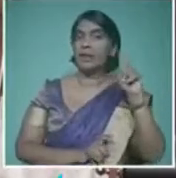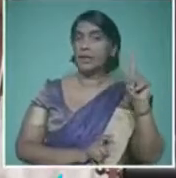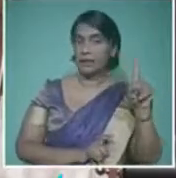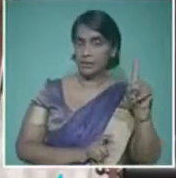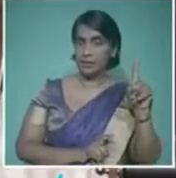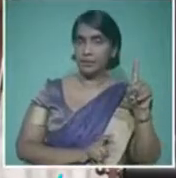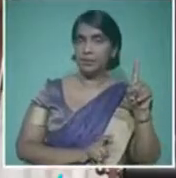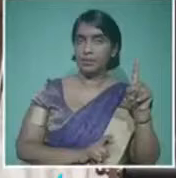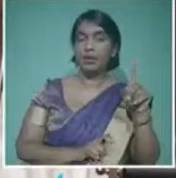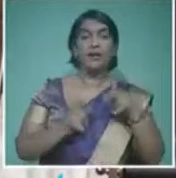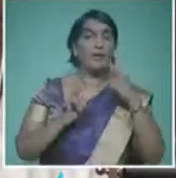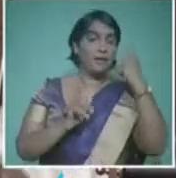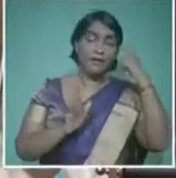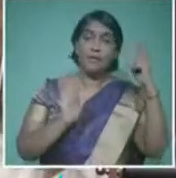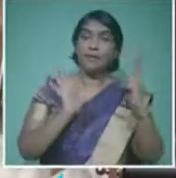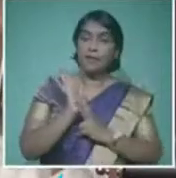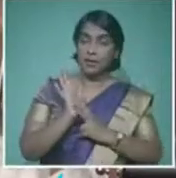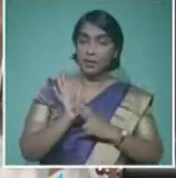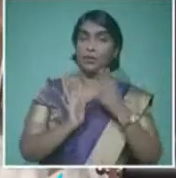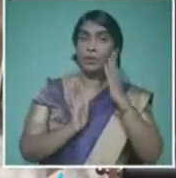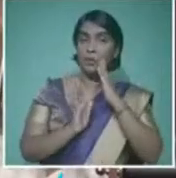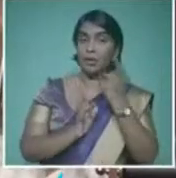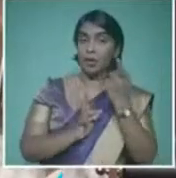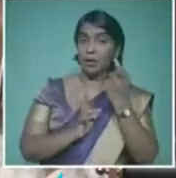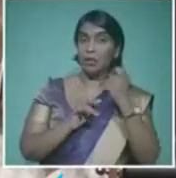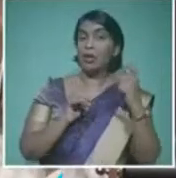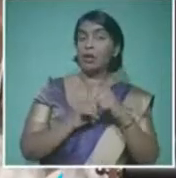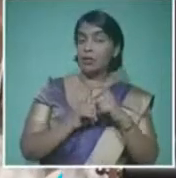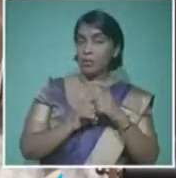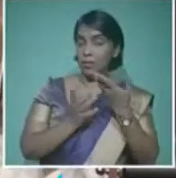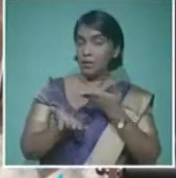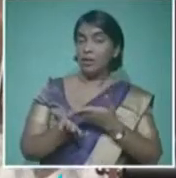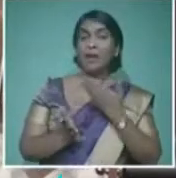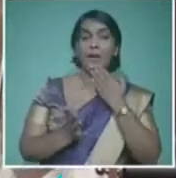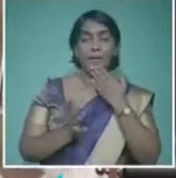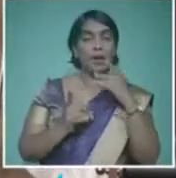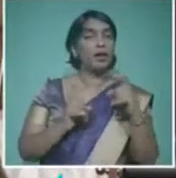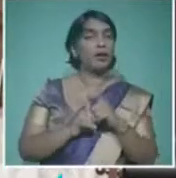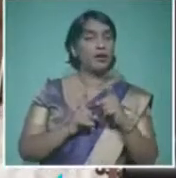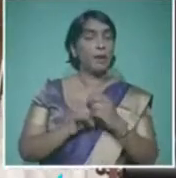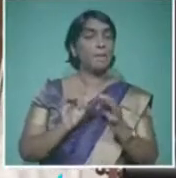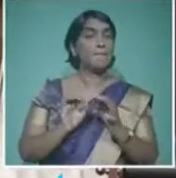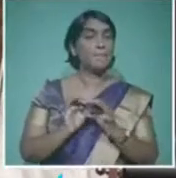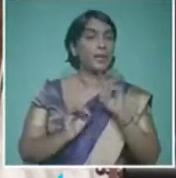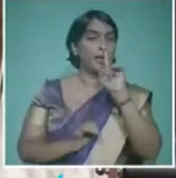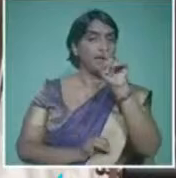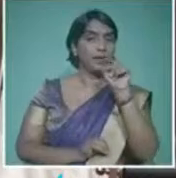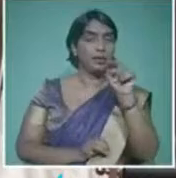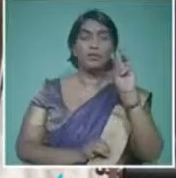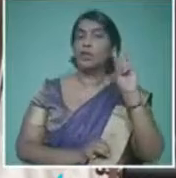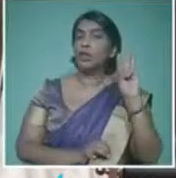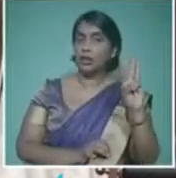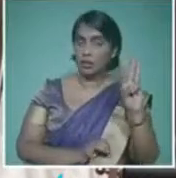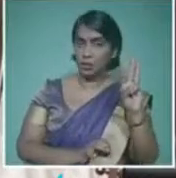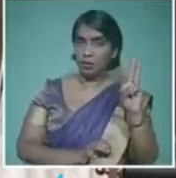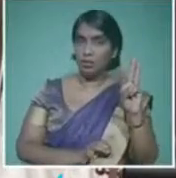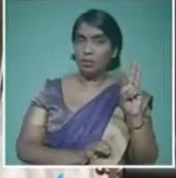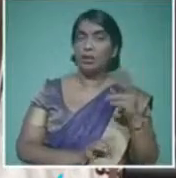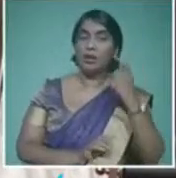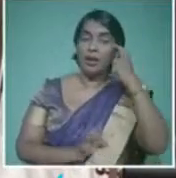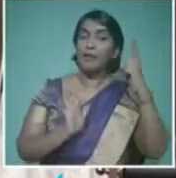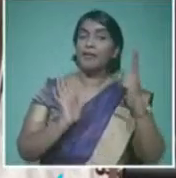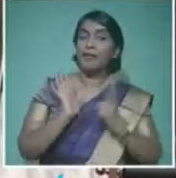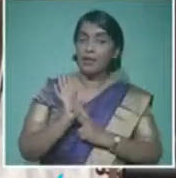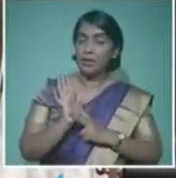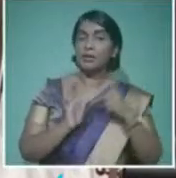එකයි. වියට්නාමේ විදේශ සංචිත ප්‍රමාණය එමරිකානු ඩොලට් බිලියන එකයි දසම තුනයි.